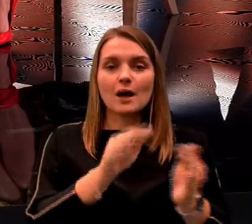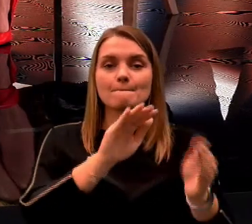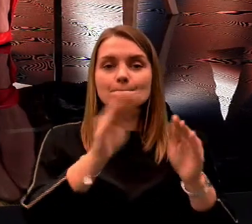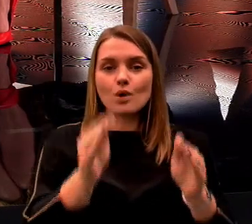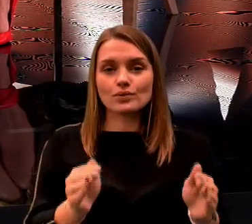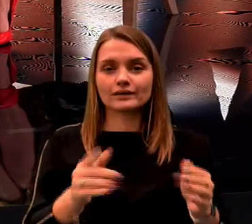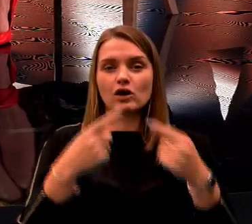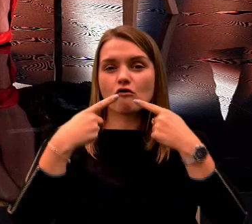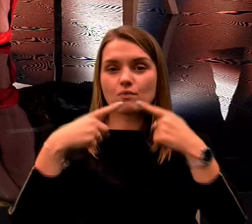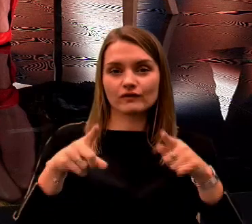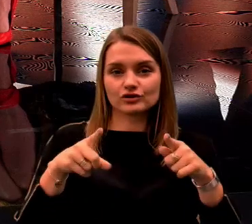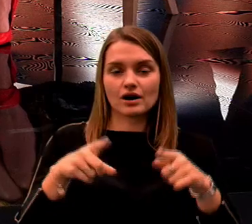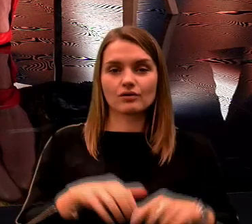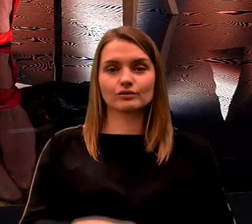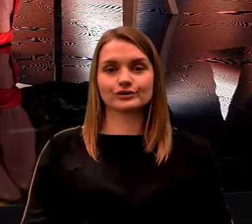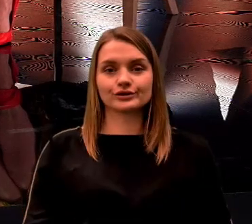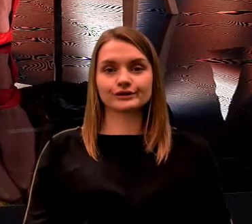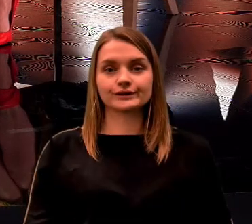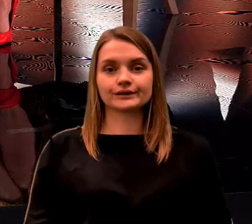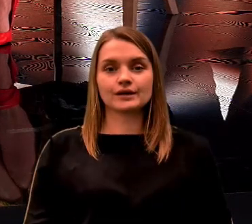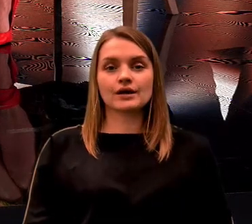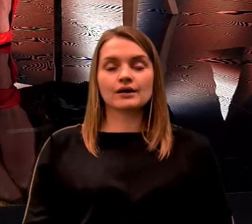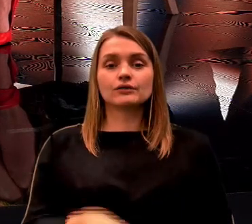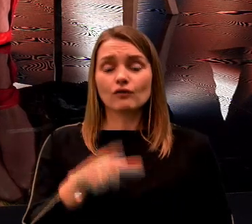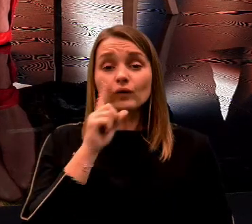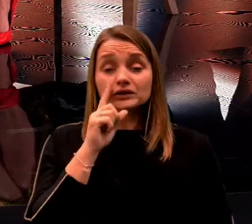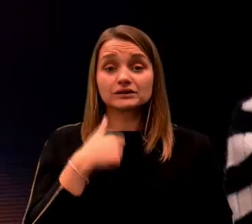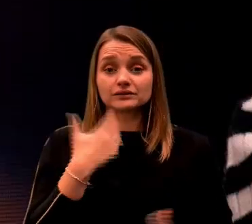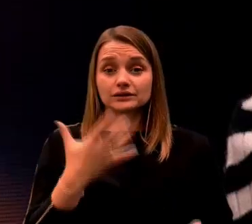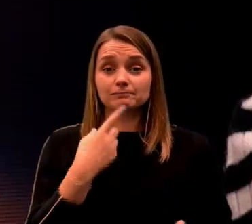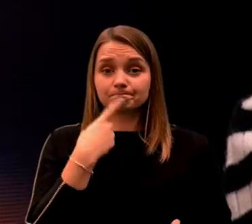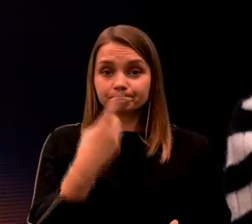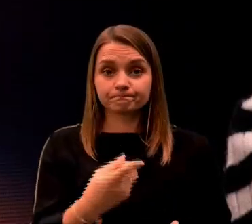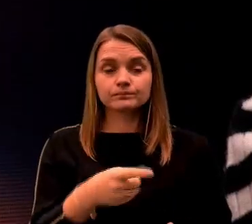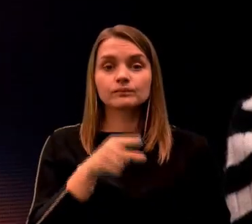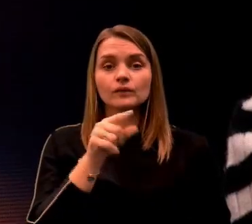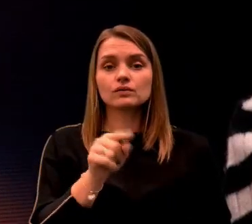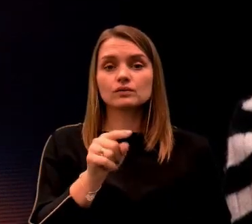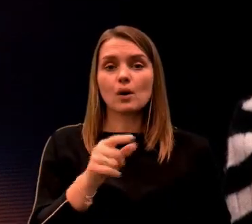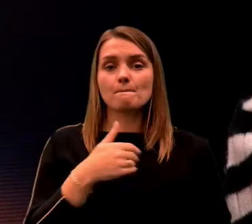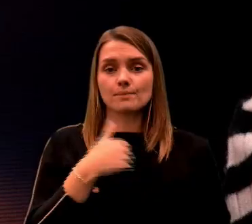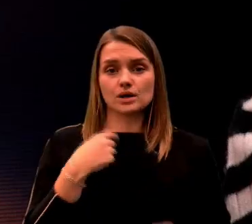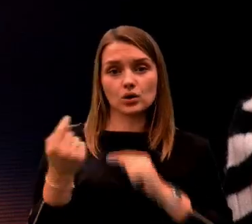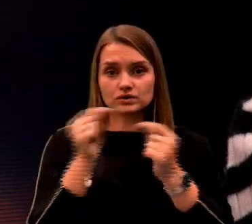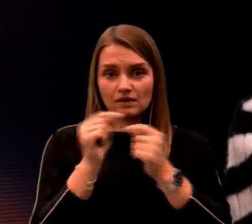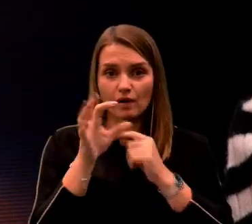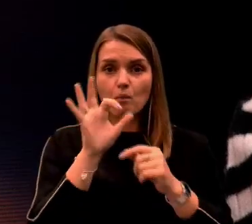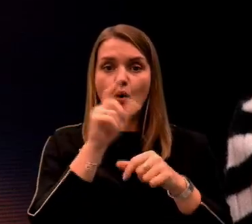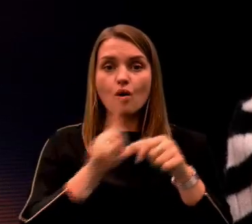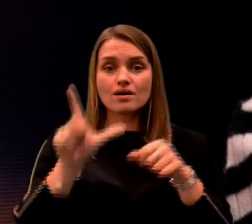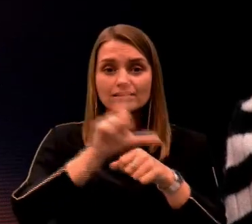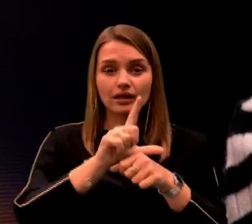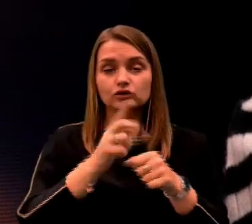społecznej odpowiedzialności? No właśnie do tego powoli zmierzam, bo oprócz tego, że my rozmawiamy o liderach, którzy też się